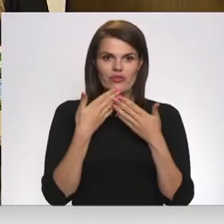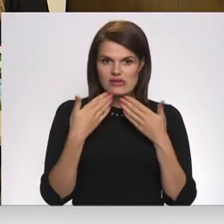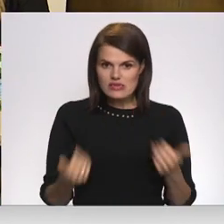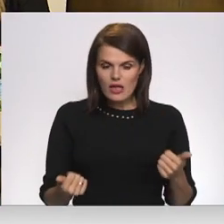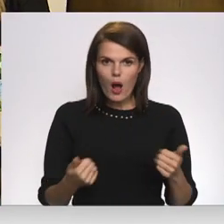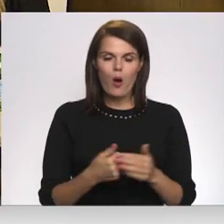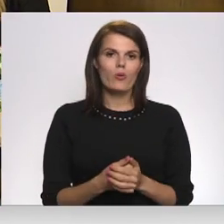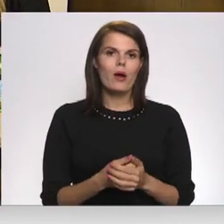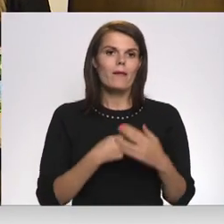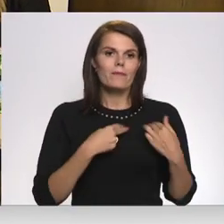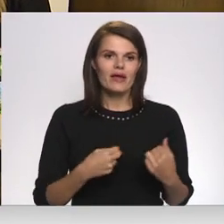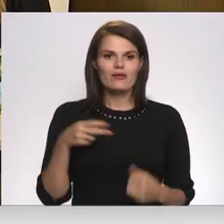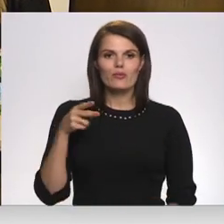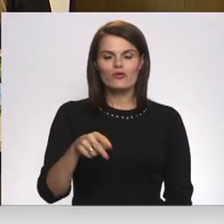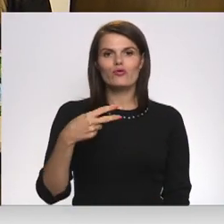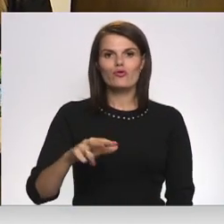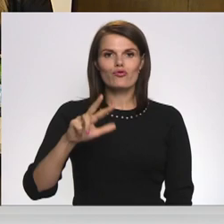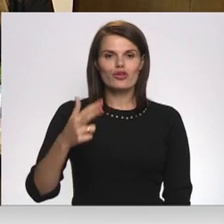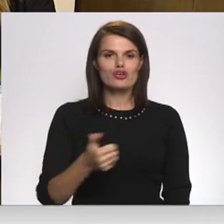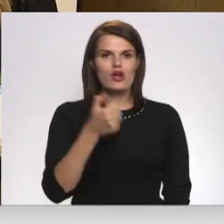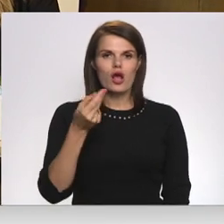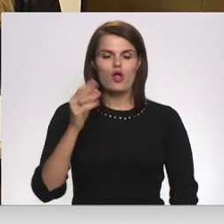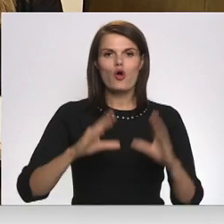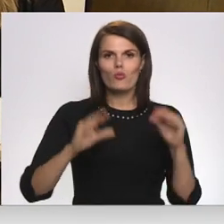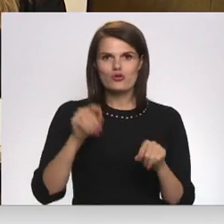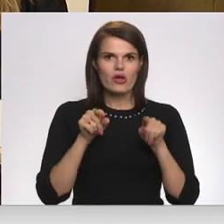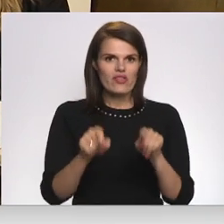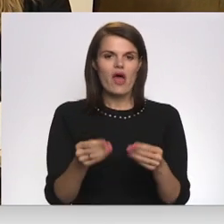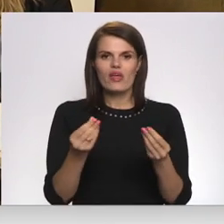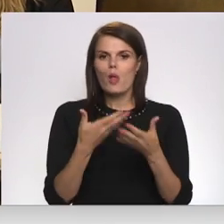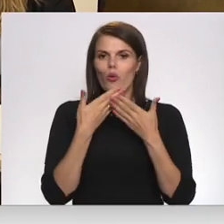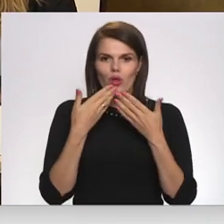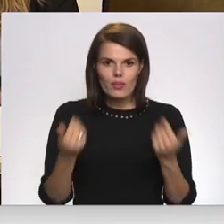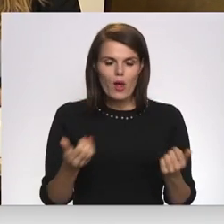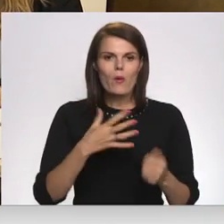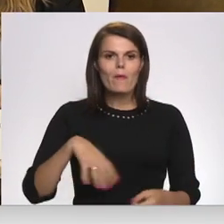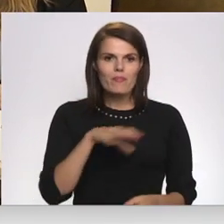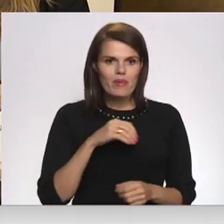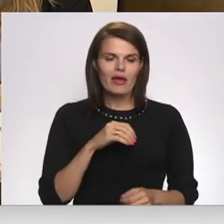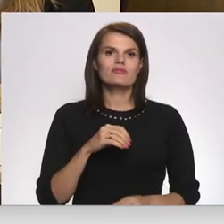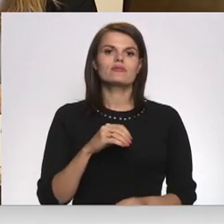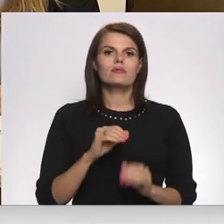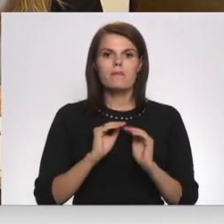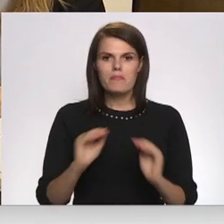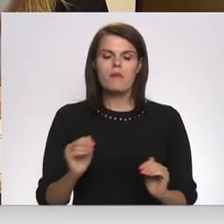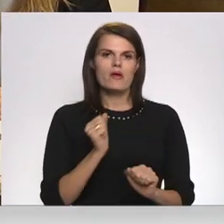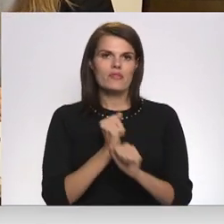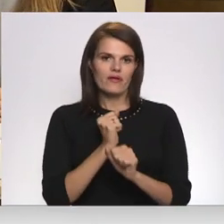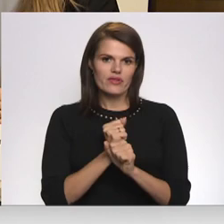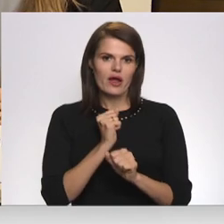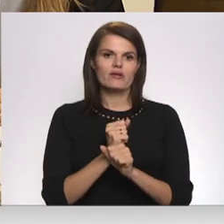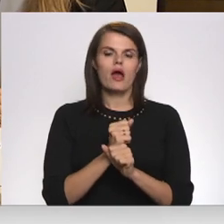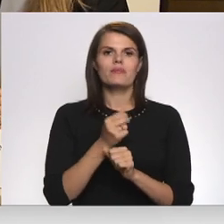Biedrībai 2023. Gada budžetā, protams, šādas naudas nav, jo mēs pamatā darbojamies